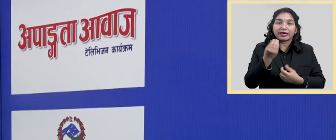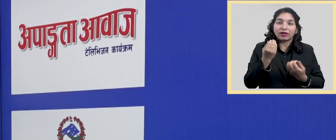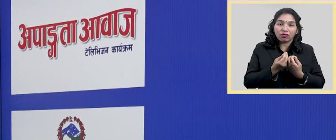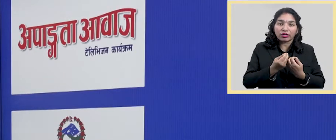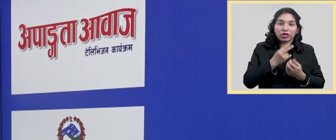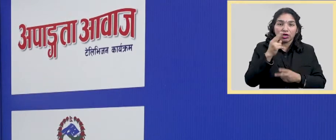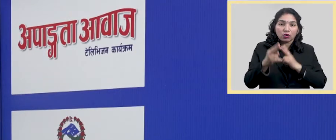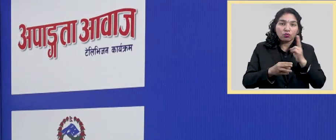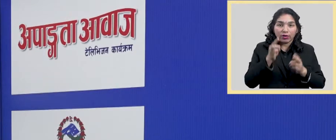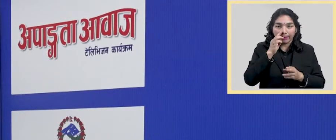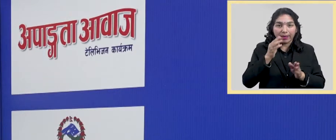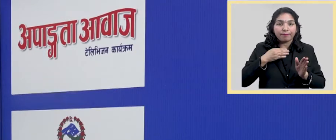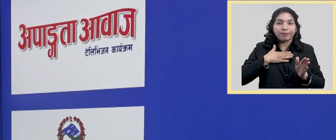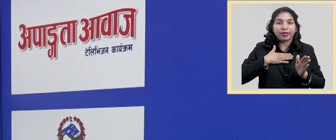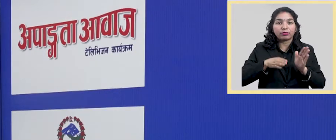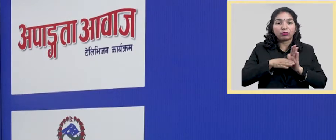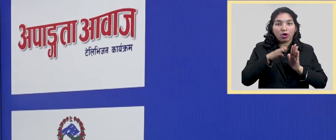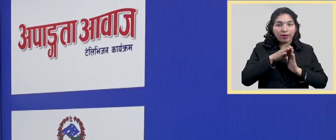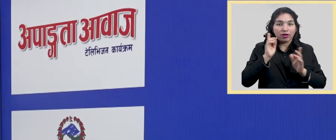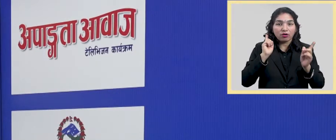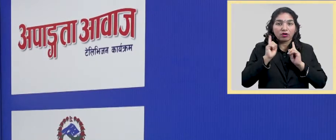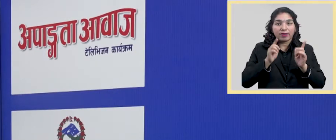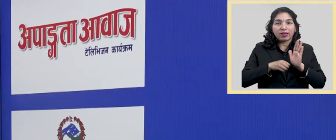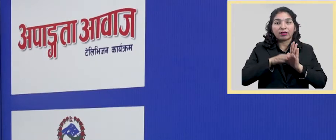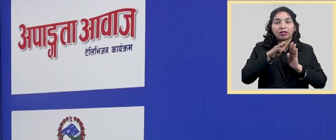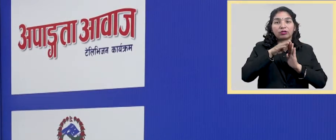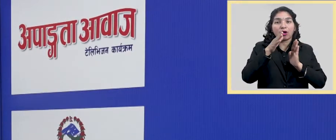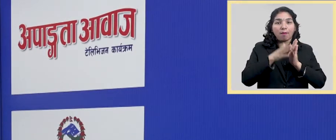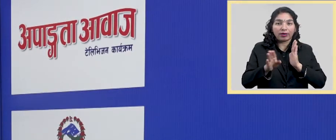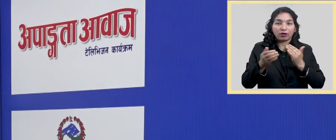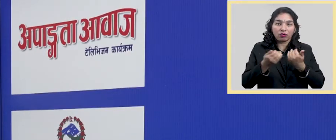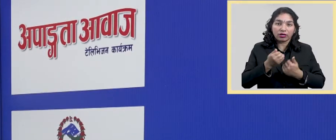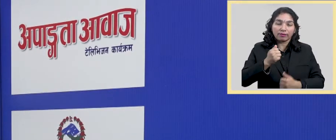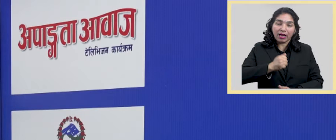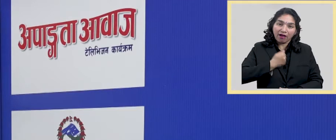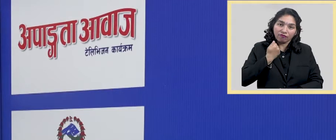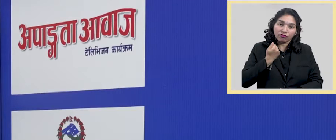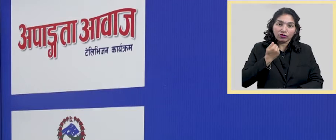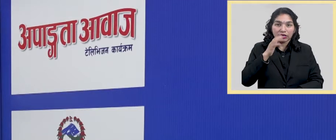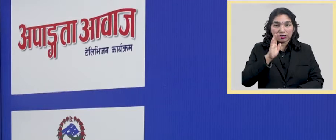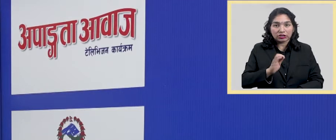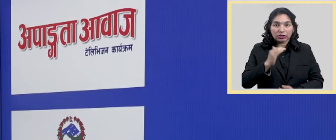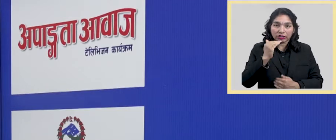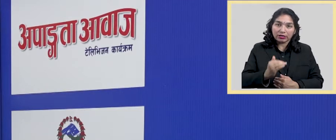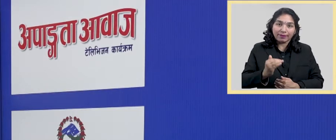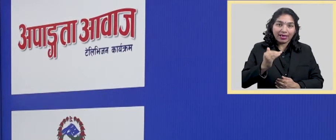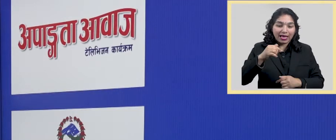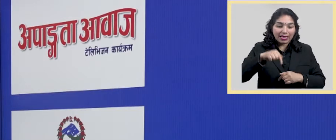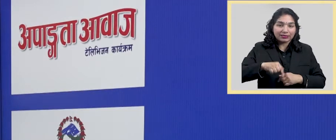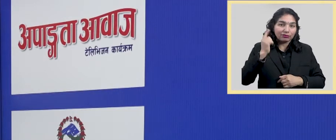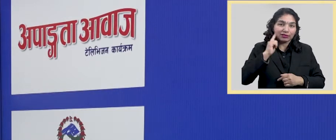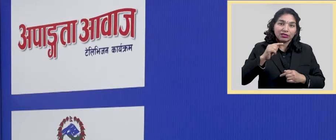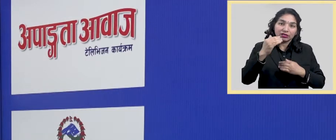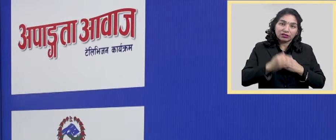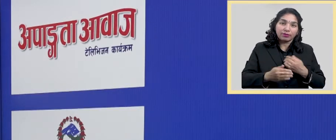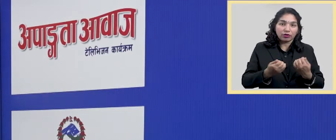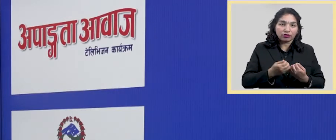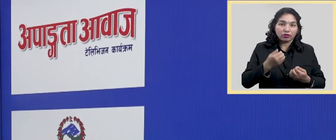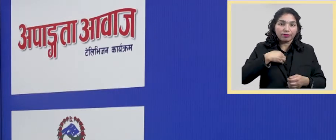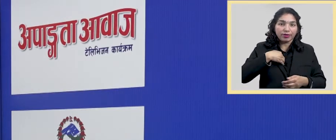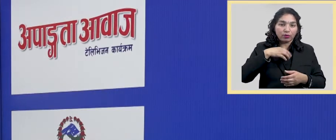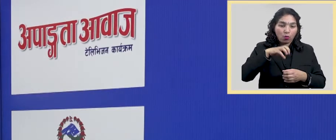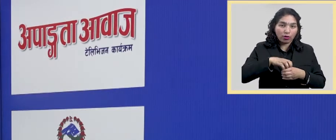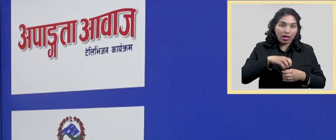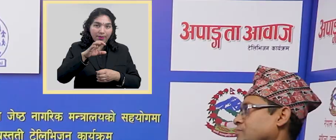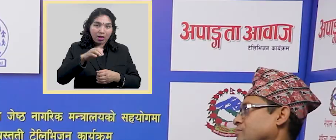केही गर्नुपर्ने कुरामा मेरो लेभलबाट अथवा नगरपालिकाको लेभलबाट गर्न सक्ने उसमा मैले आफूले भ्याएसम्म आजको दिनसम्म गरेको छु। मेरो